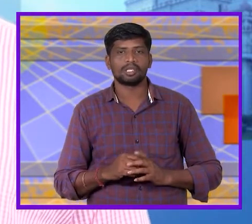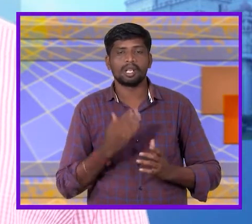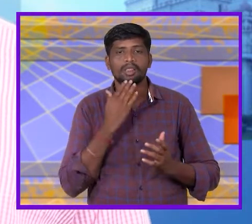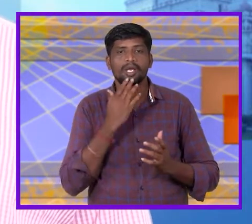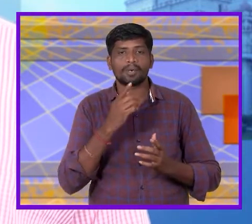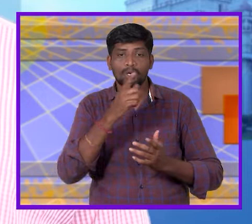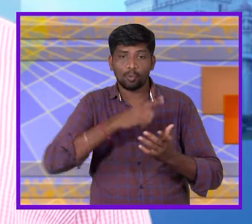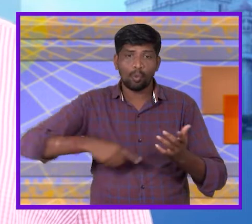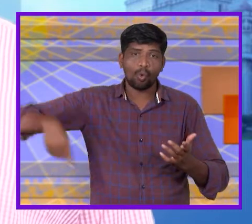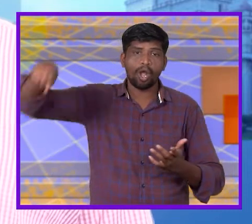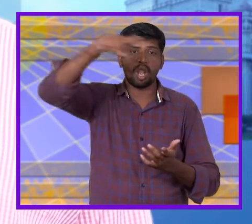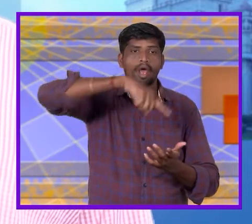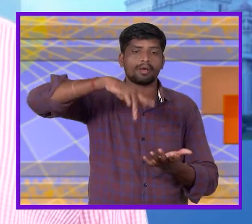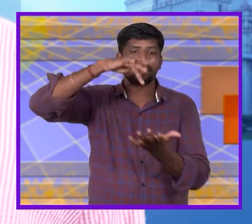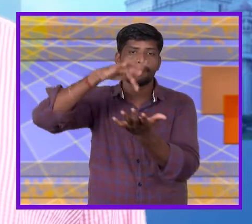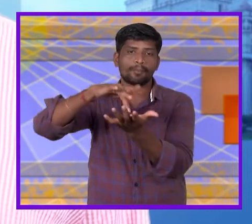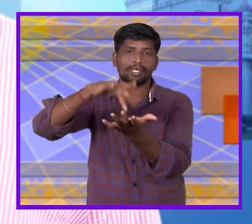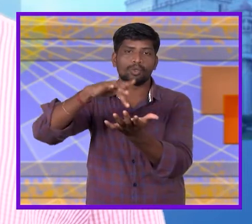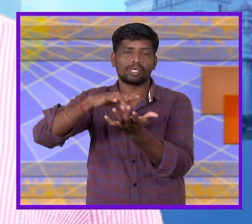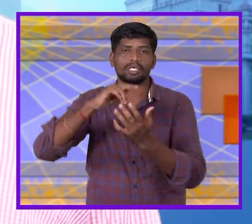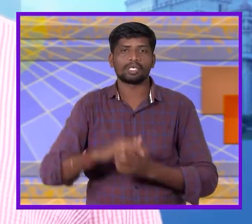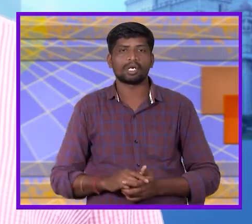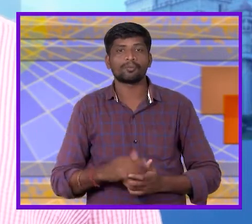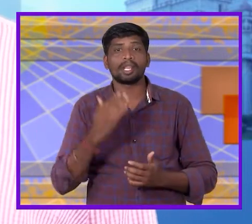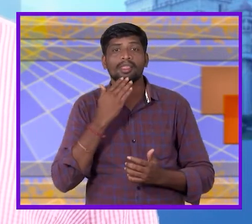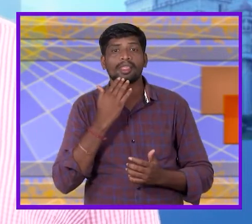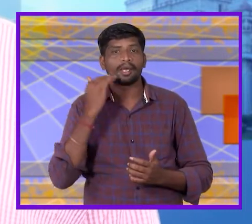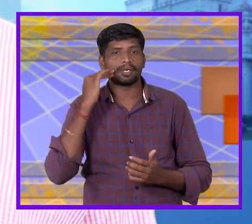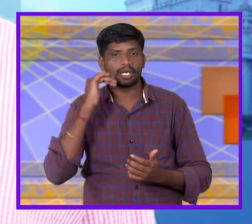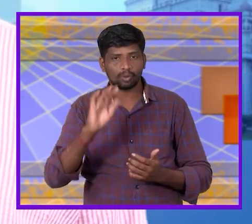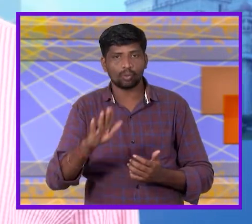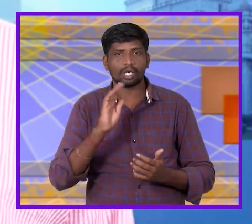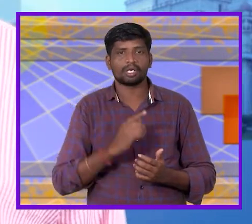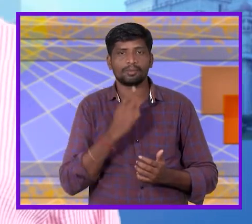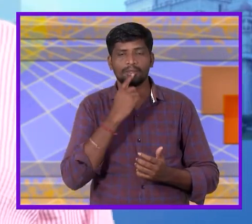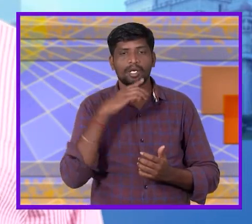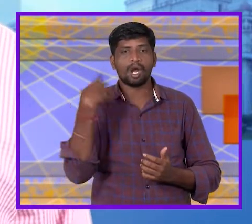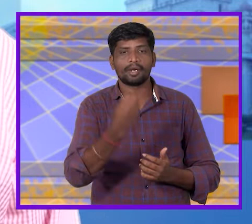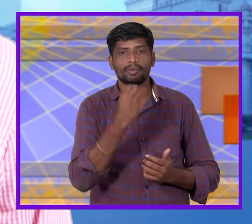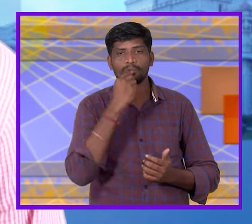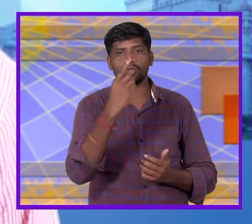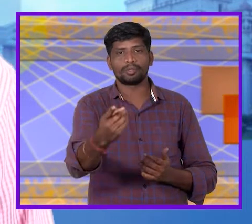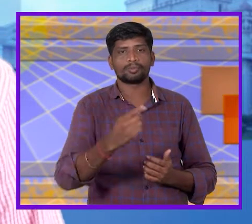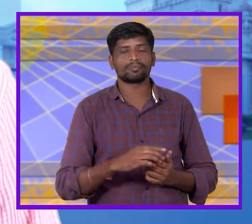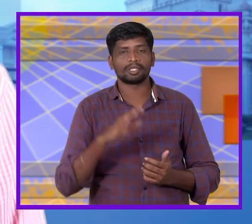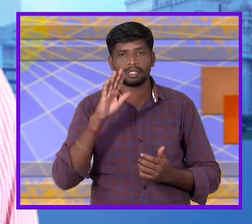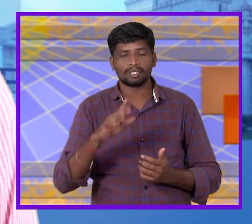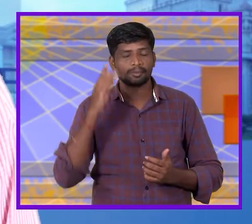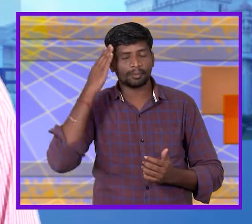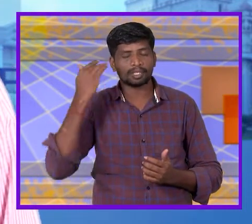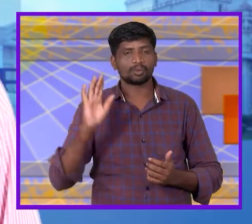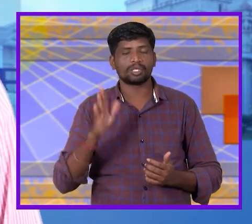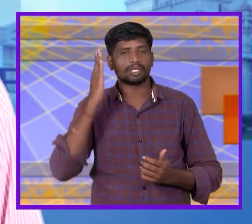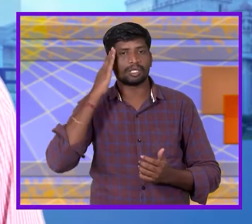தமிழ்நாட்டினுடைய மைய நூலகம் எது என்று கேட்டால் கன்னிமாரா நூலகம் என்று நீங்கள் அனைவரும் சொல்ல வேண்டும். இதை எப்போவும் நம்ம